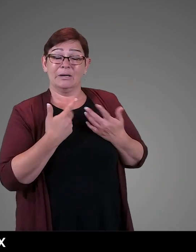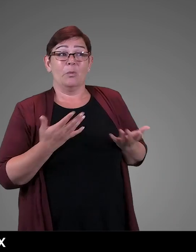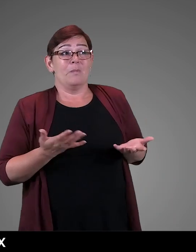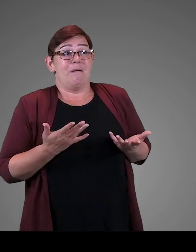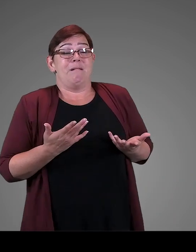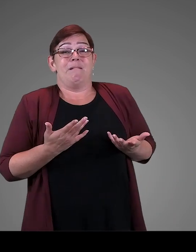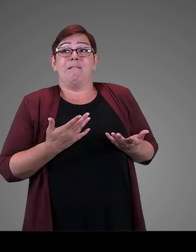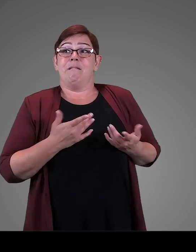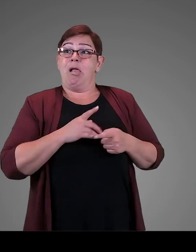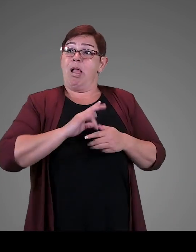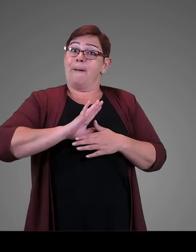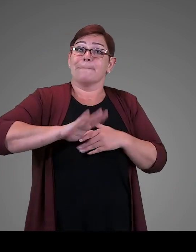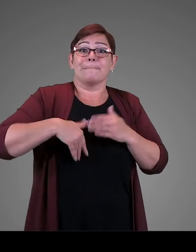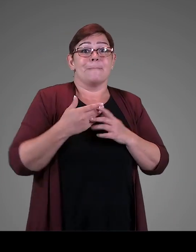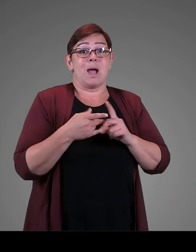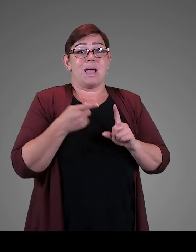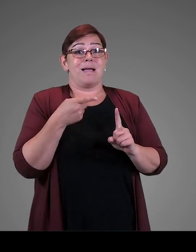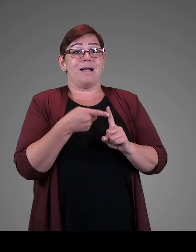la gang.